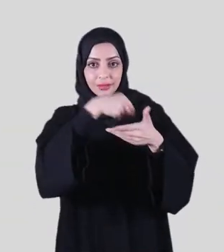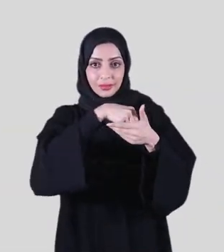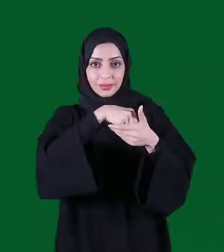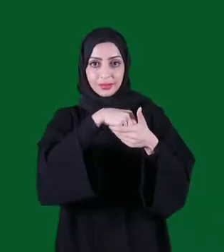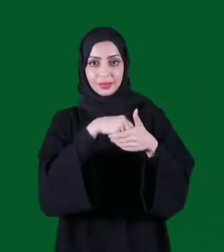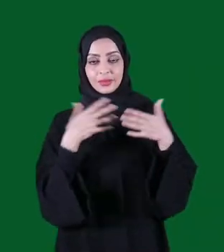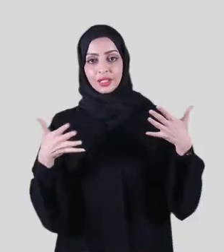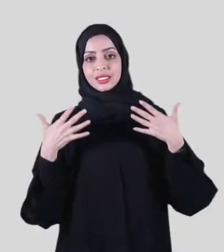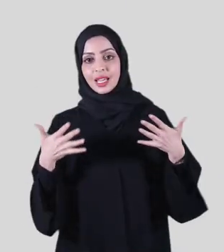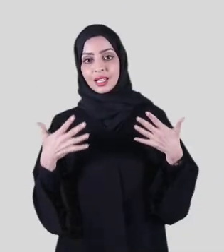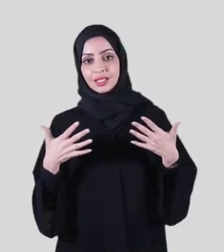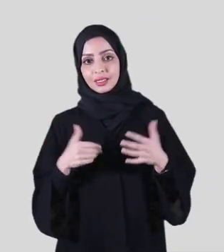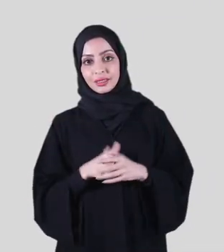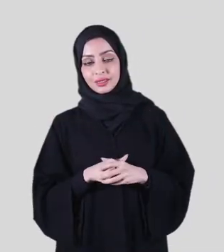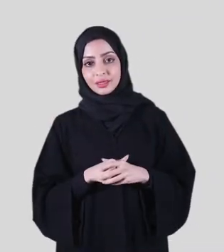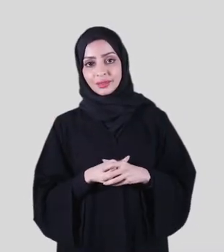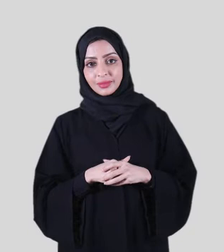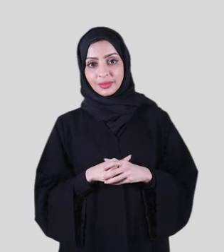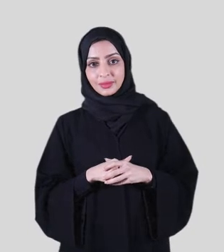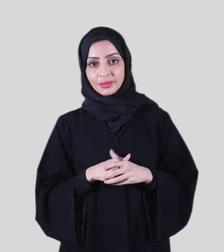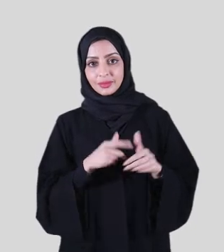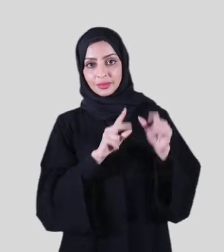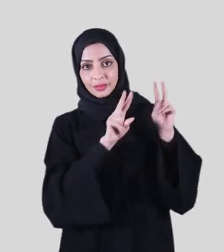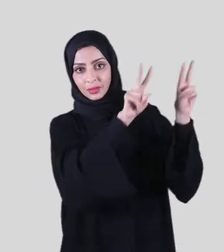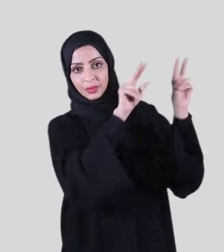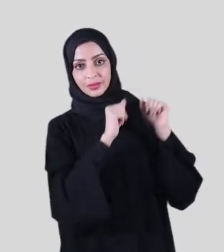السهل، يمكنك الدفع كما يلي: